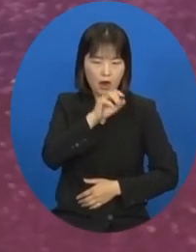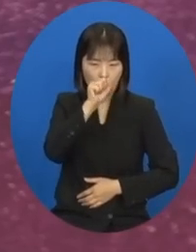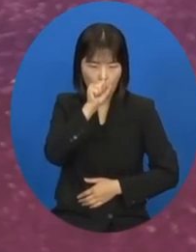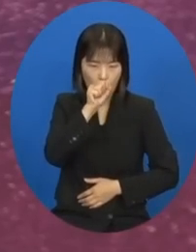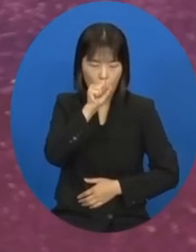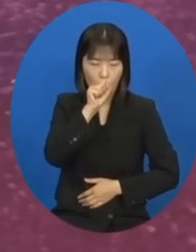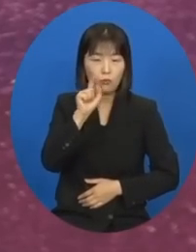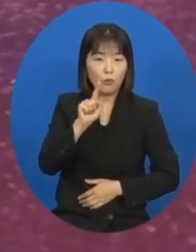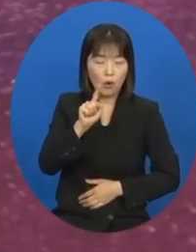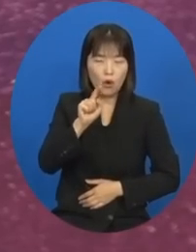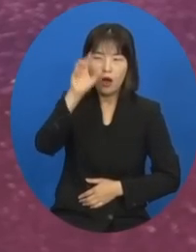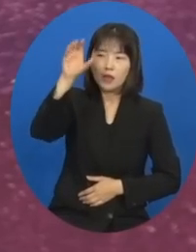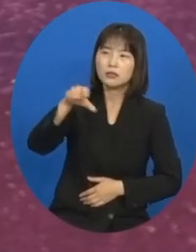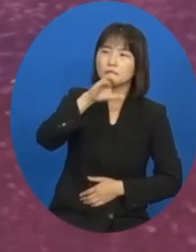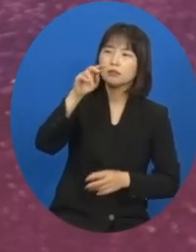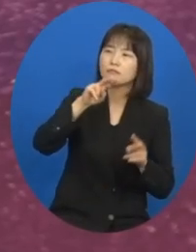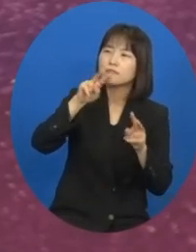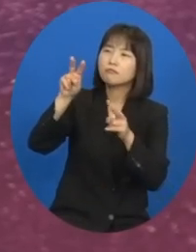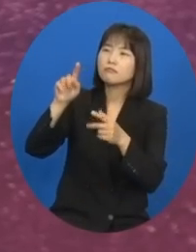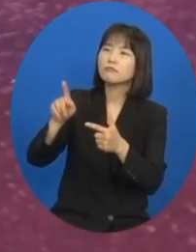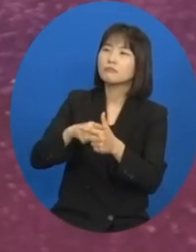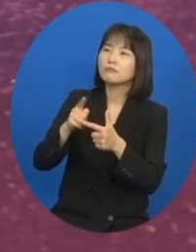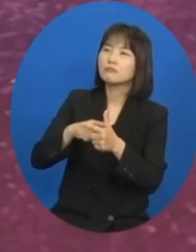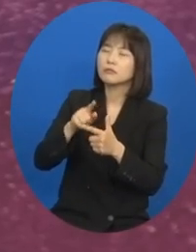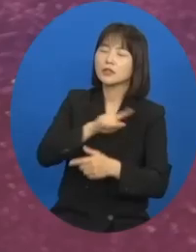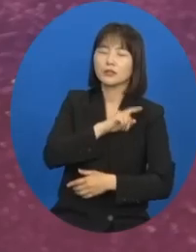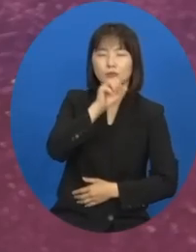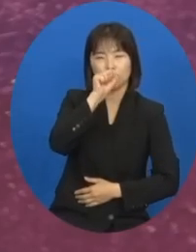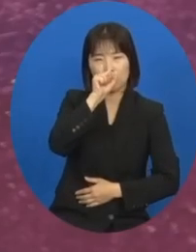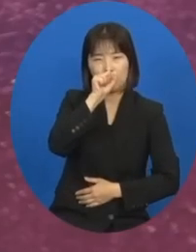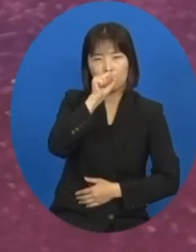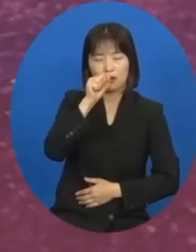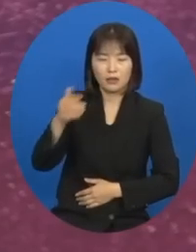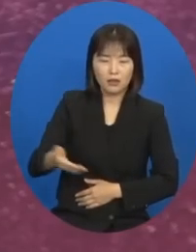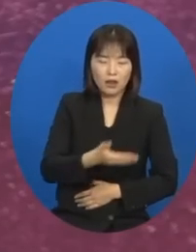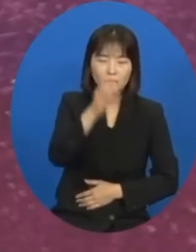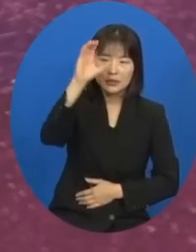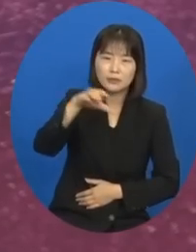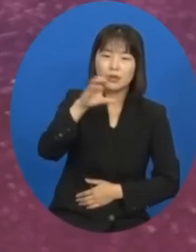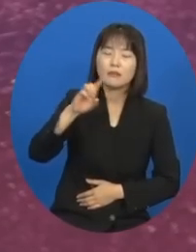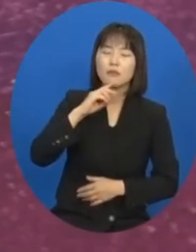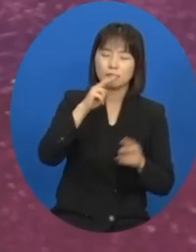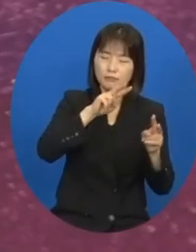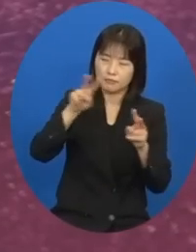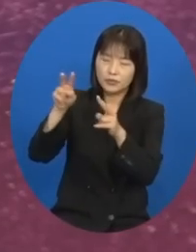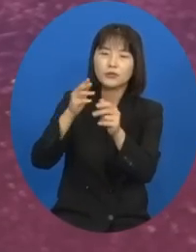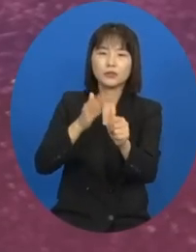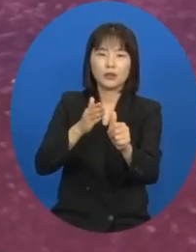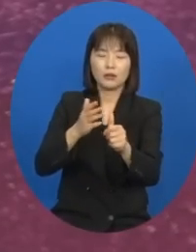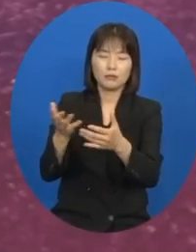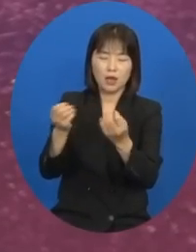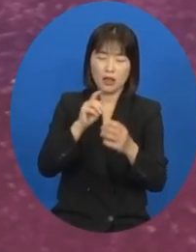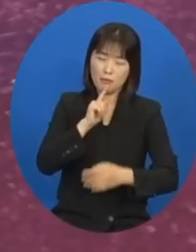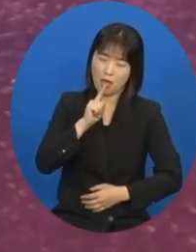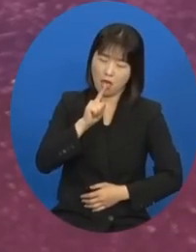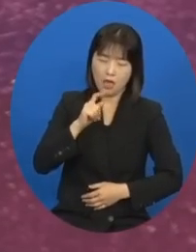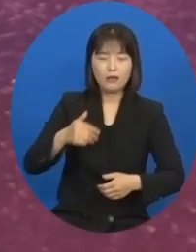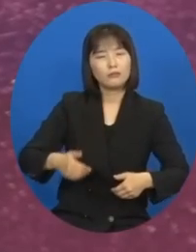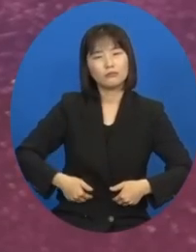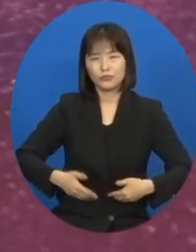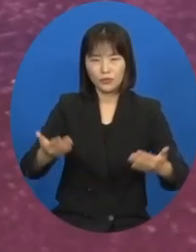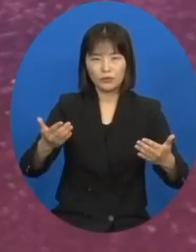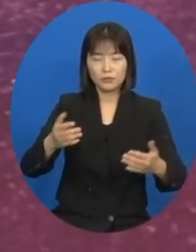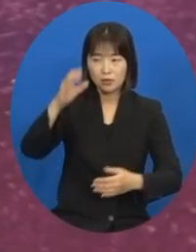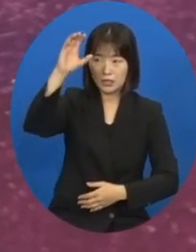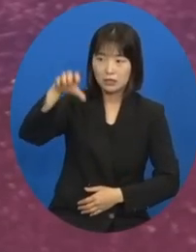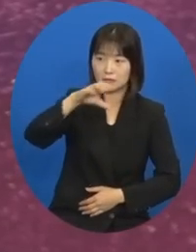십자가멍이다 여러분 십자가만 바라보세요 많은 말들을 하실 필요가 없어요 십자가